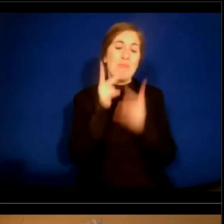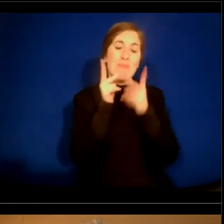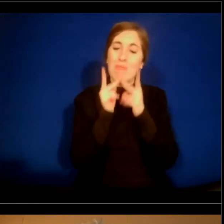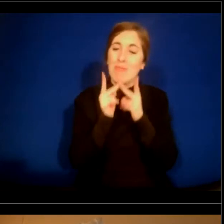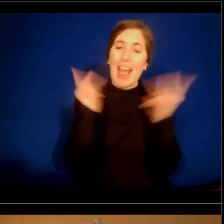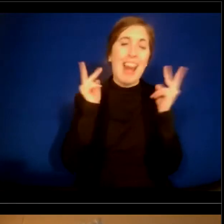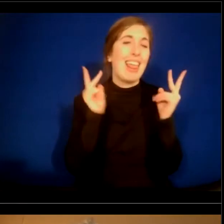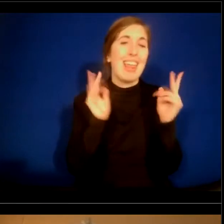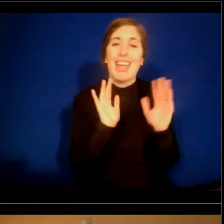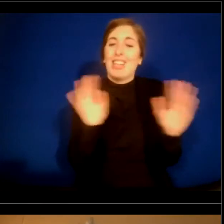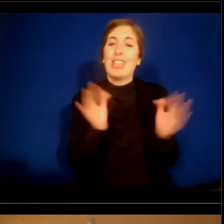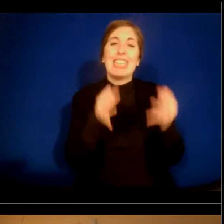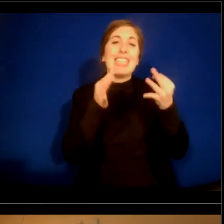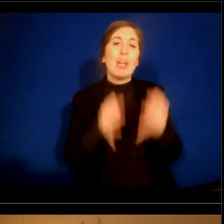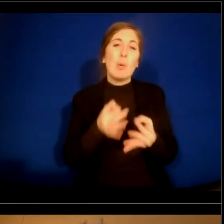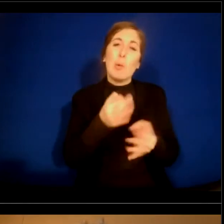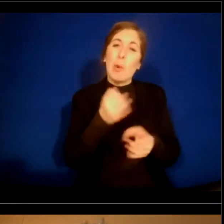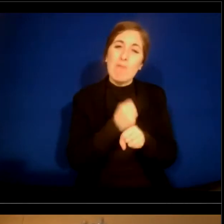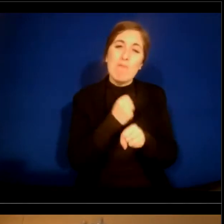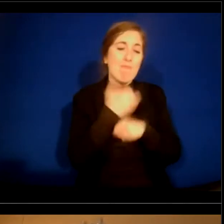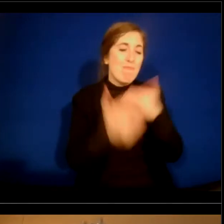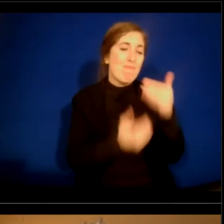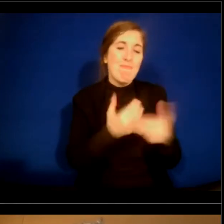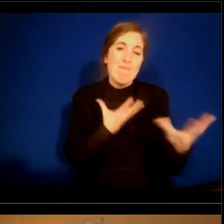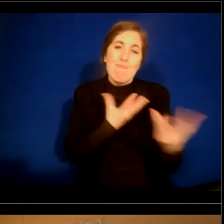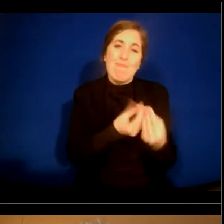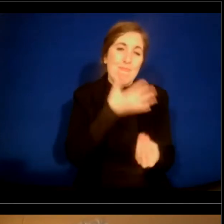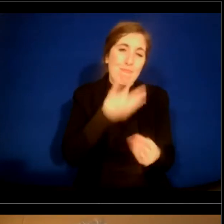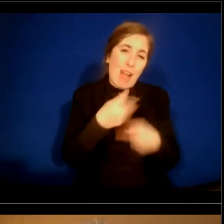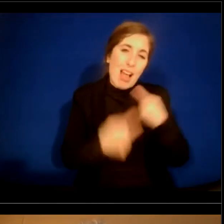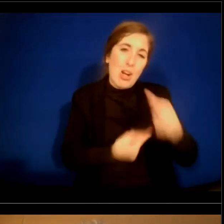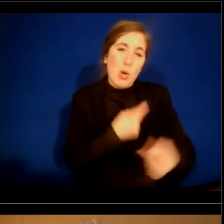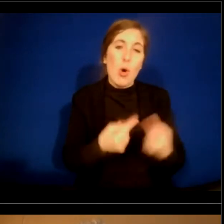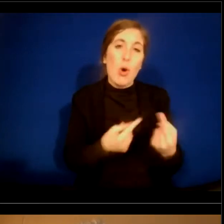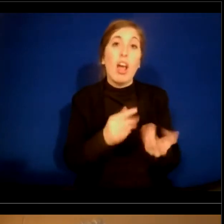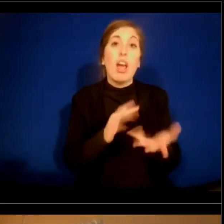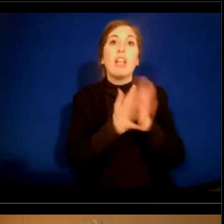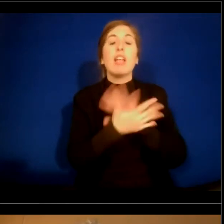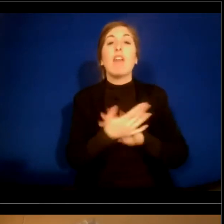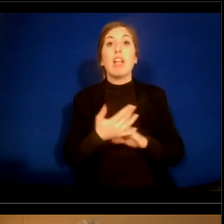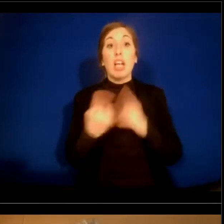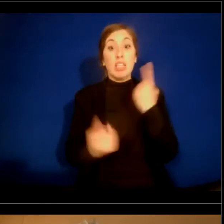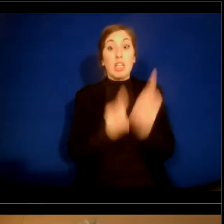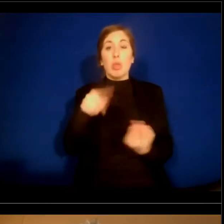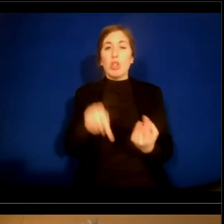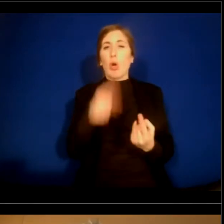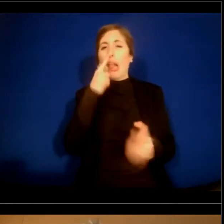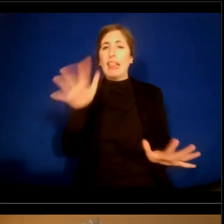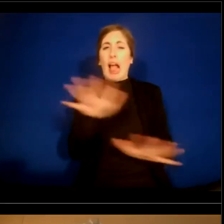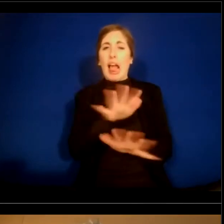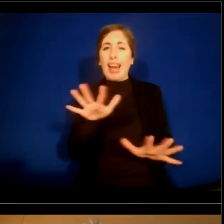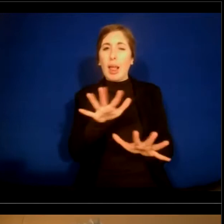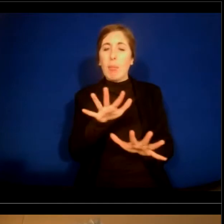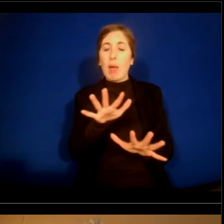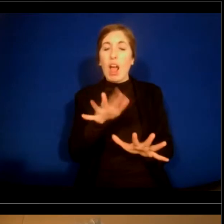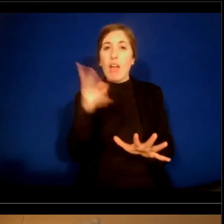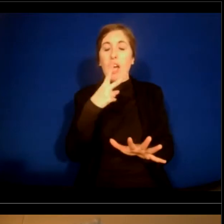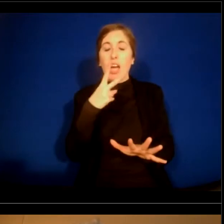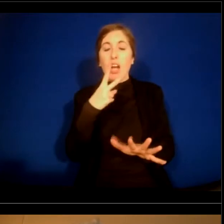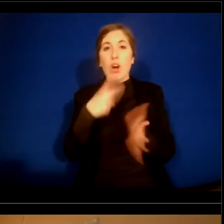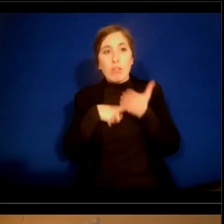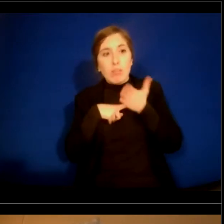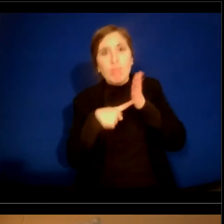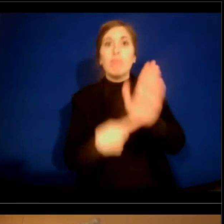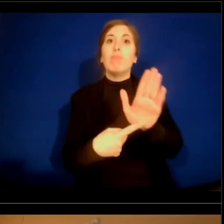tante altre belle cose insieme. Credo che poi insomma, queste situazioni drammatiche mostrano anche il lato più bello delle persone, no? È paradossale, ma è